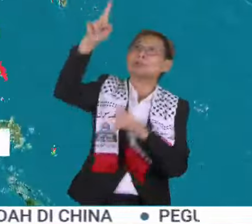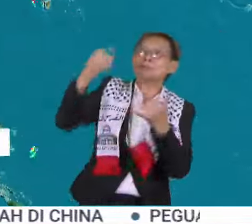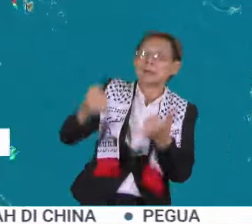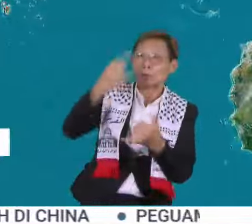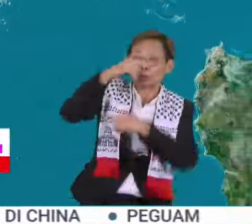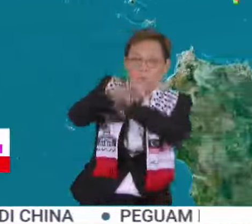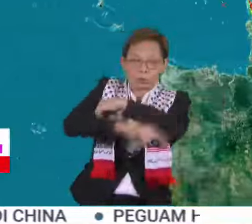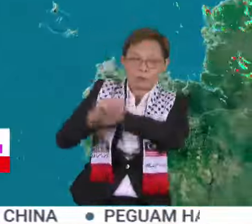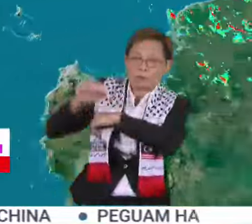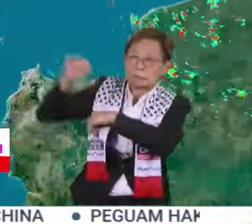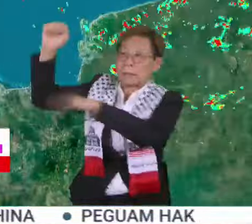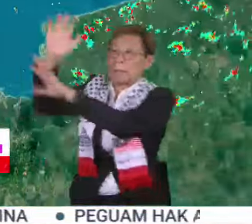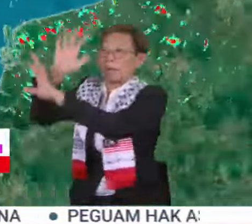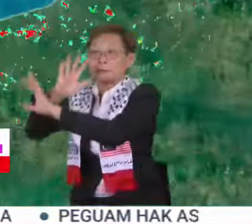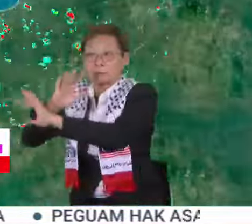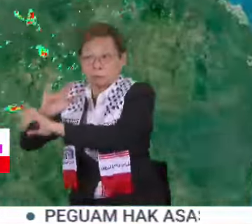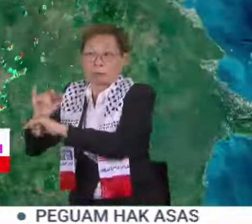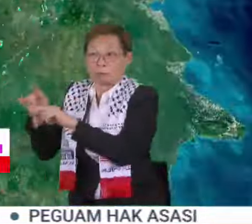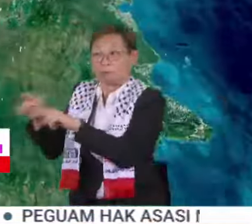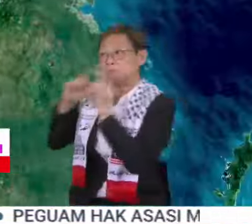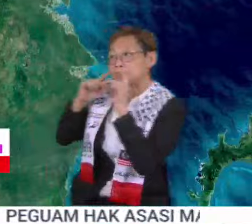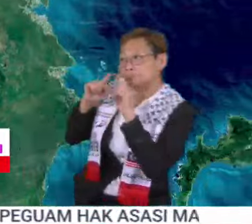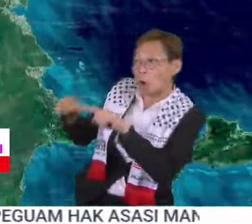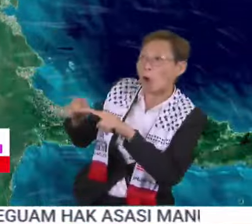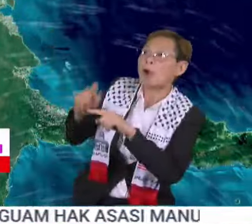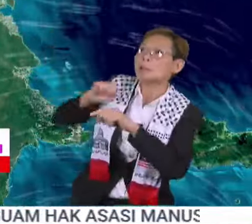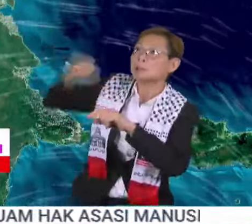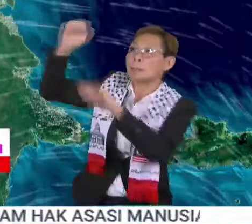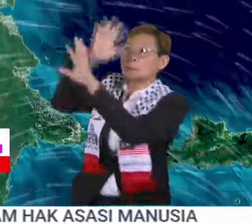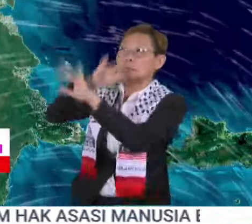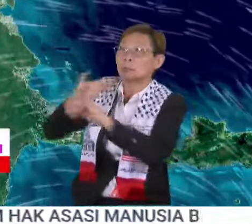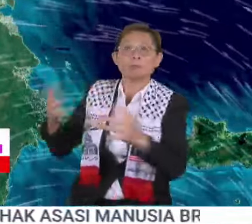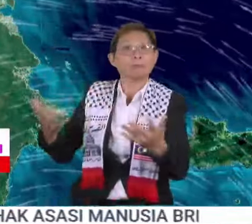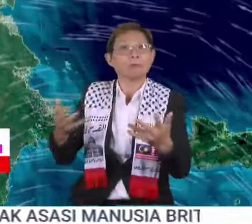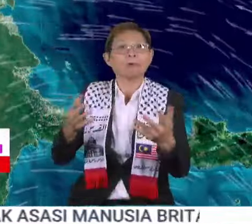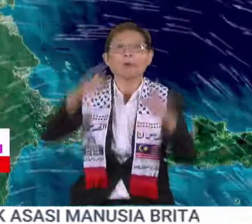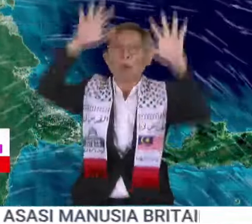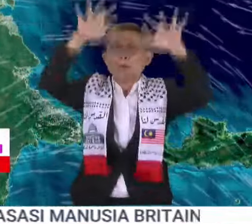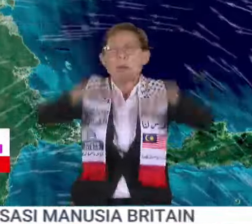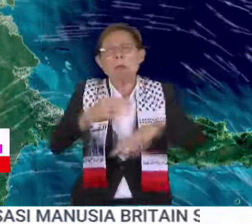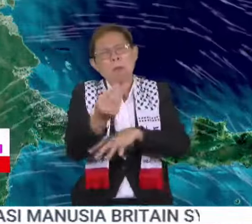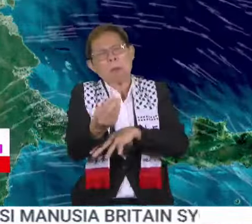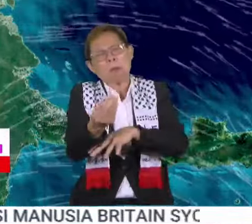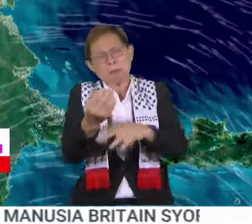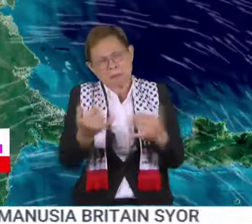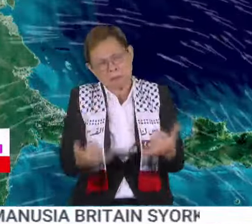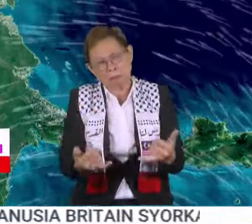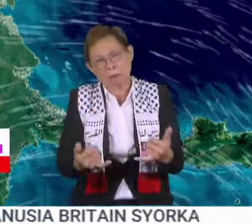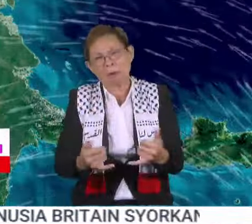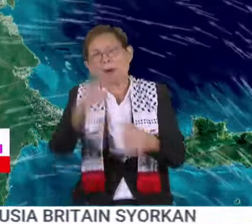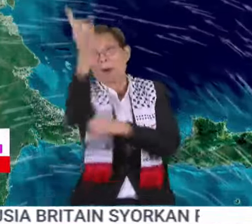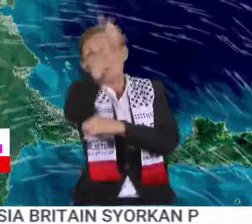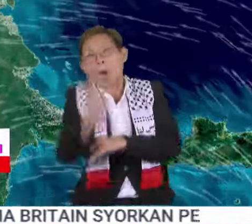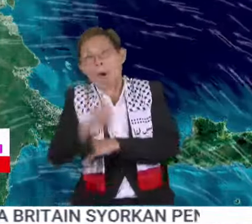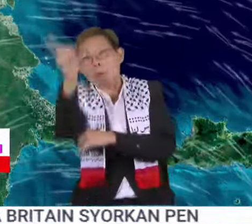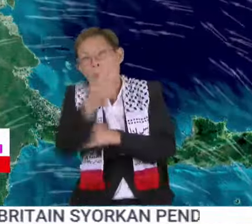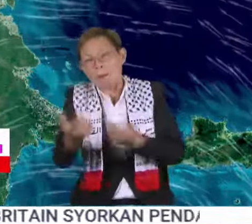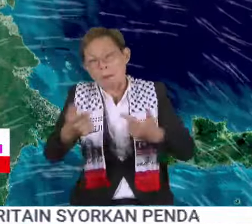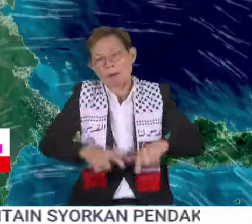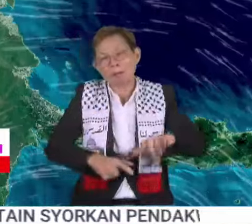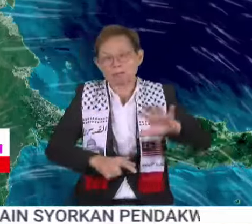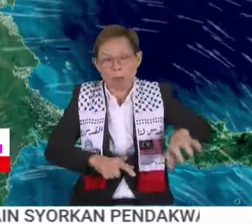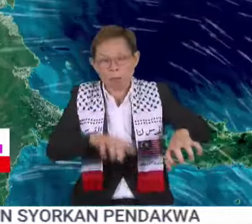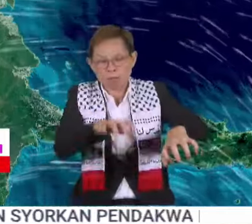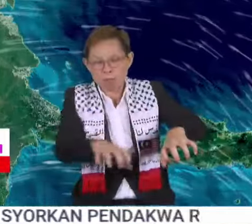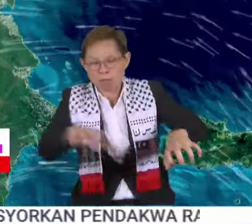semasa untuk negeri Sabah dan juga Sarawak. Bagi negeri Sabah dan Sarawak, tidak banyak hujan yang dicerap pada ketika ini. Ribut petir hanya berlaku di